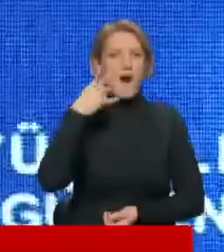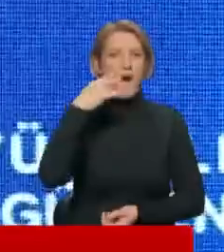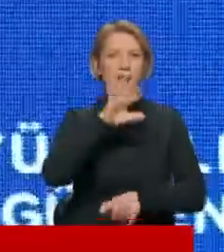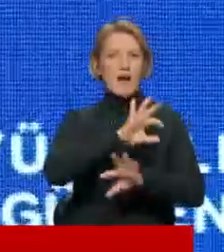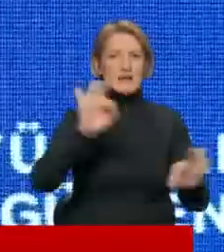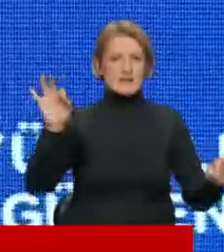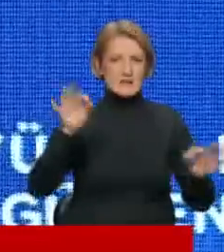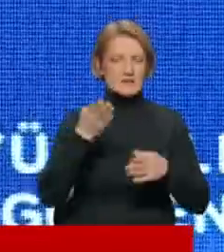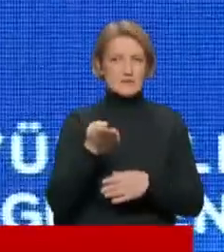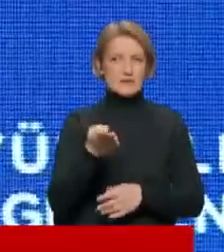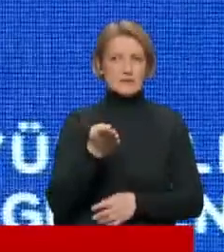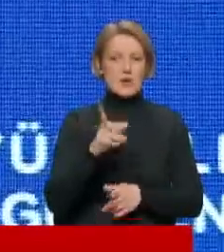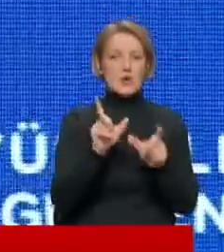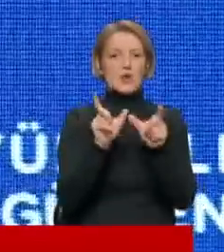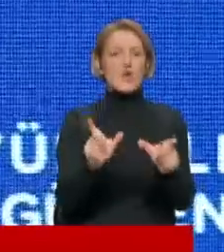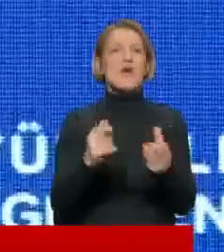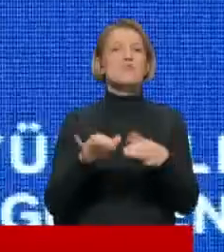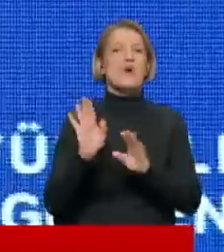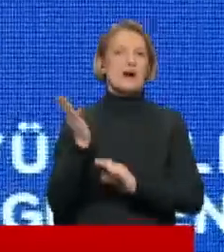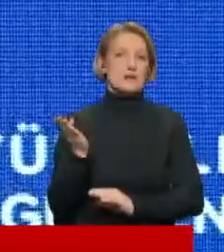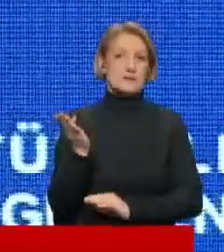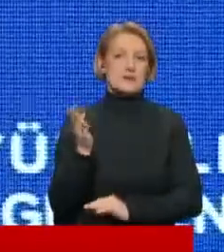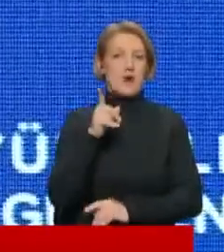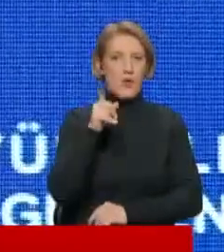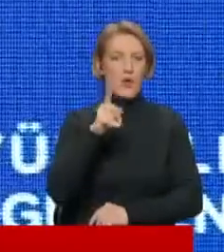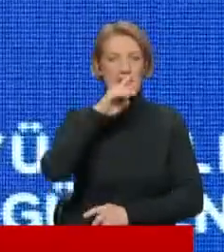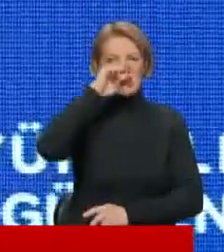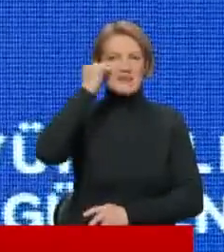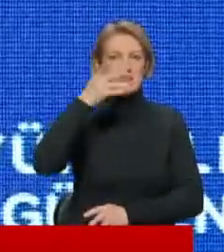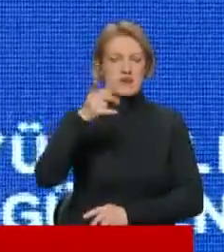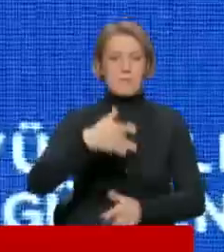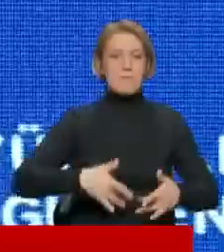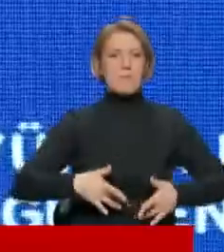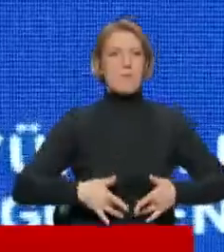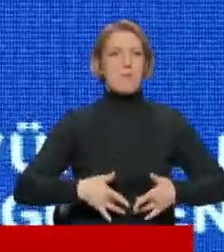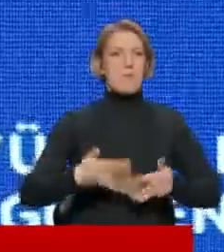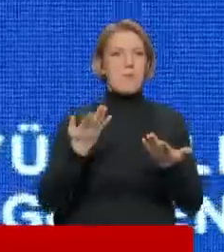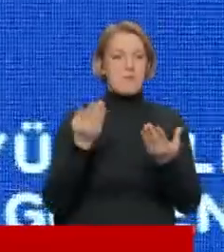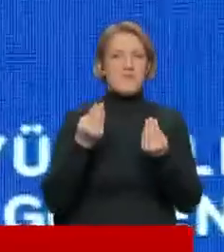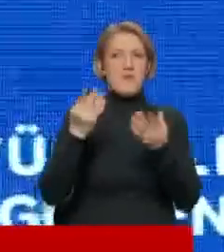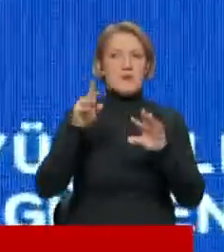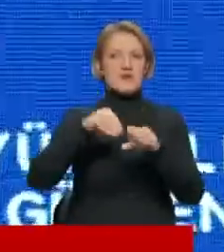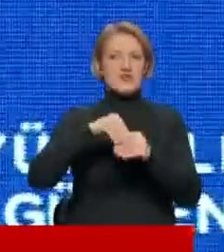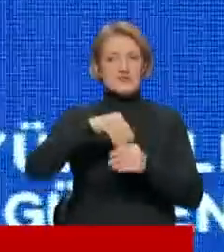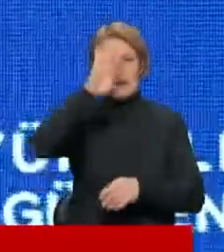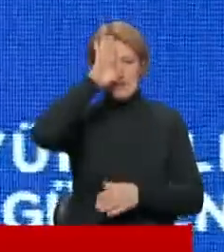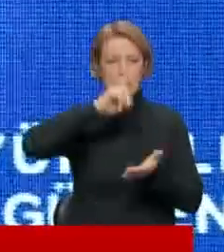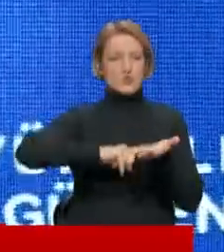yaşındasın taarruzdan koruyamıyorlar ve o Sapıkları memnun etmek için İstanbul